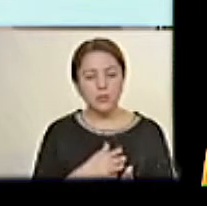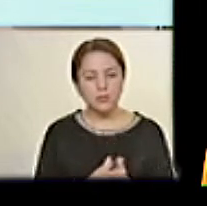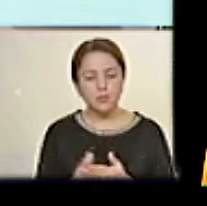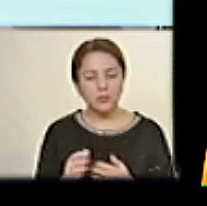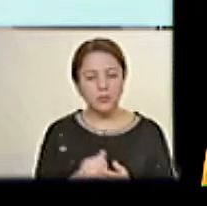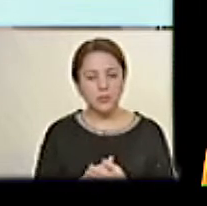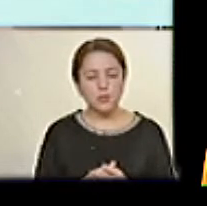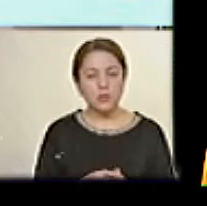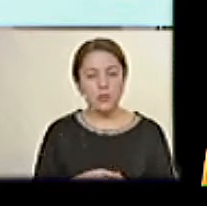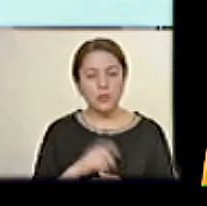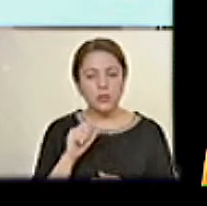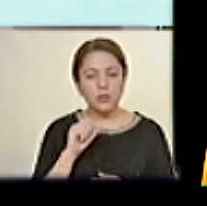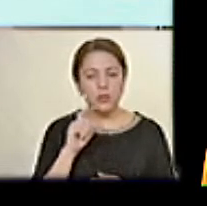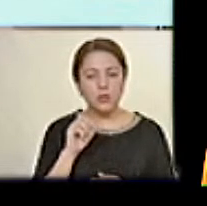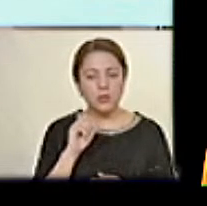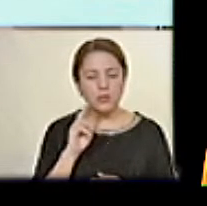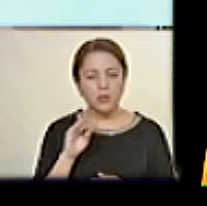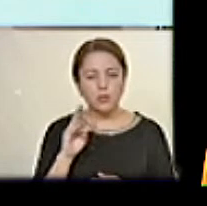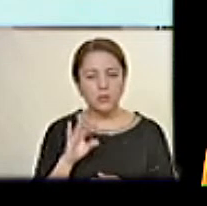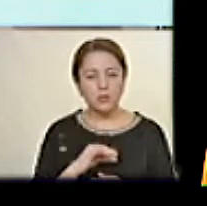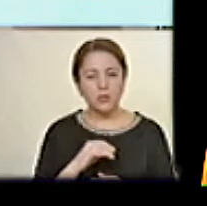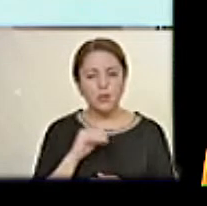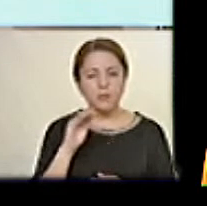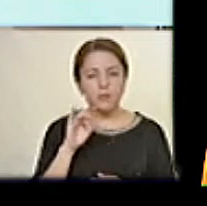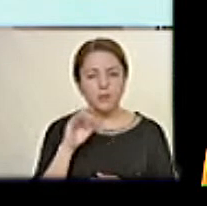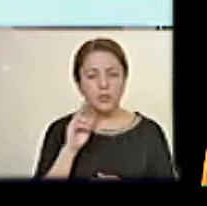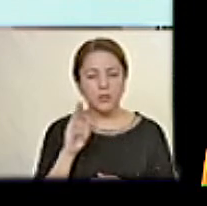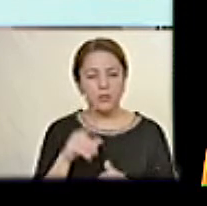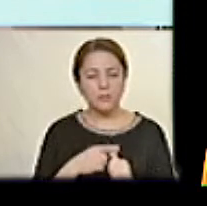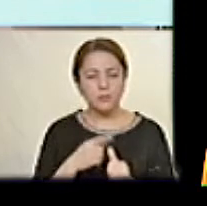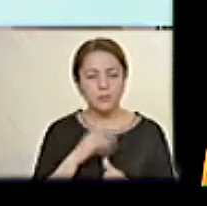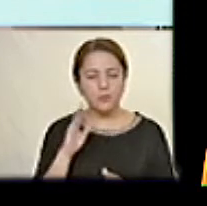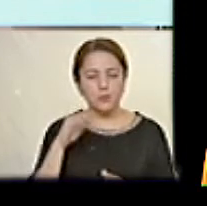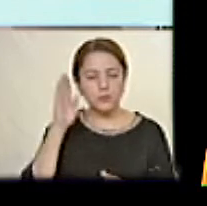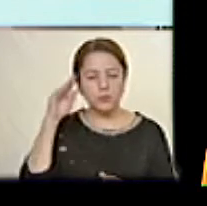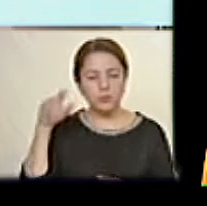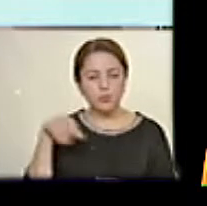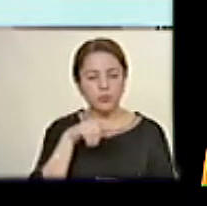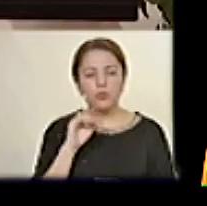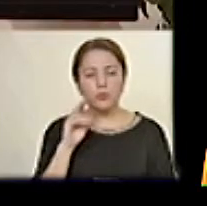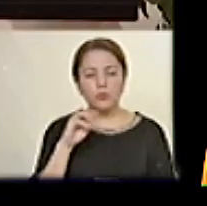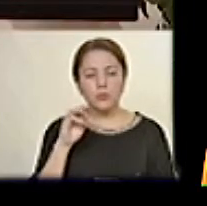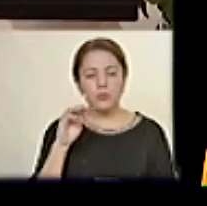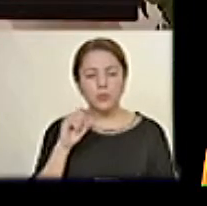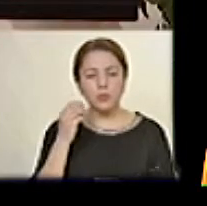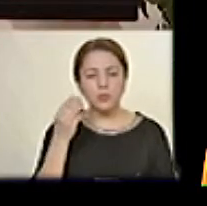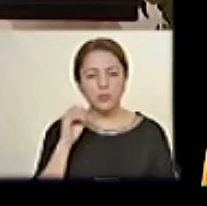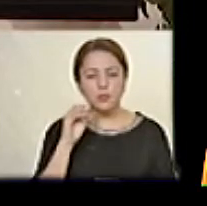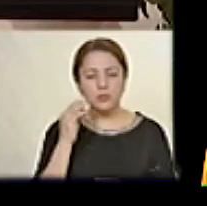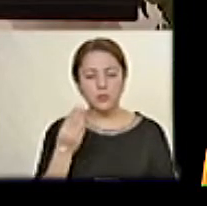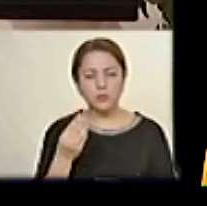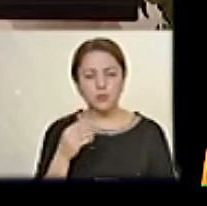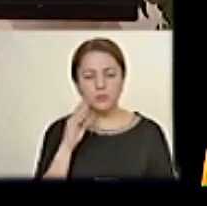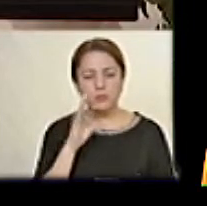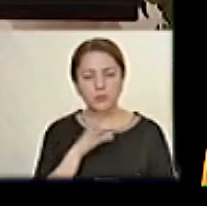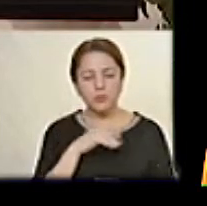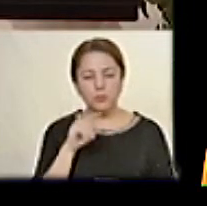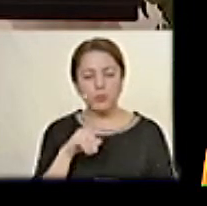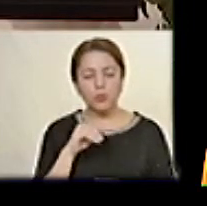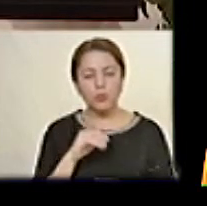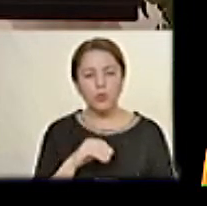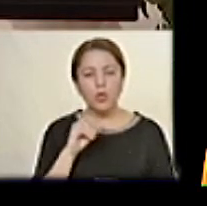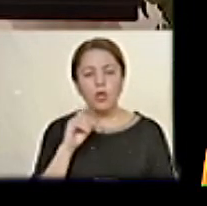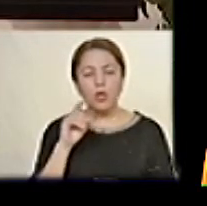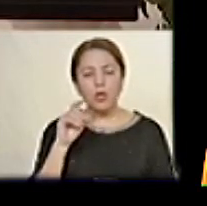sarflanadigan, demak, haqni biz fraq deymiz. Ya'ni suv yo'lida yuk tashish haqi bo'lib, bu haq yukning og'irligi,